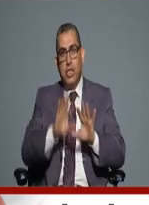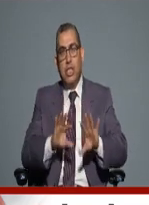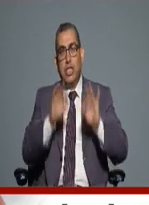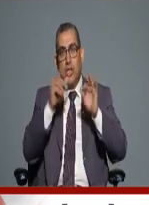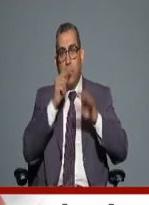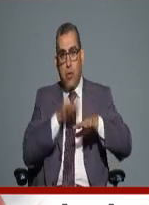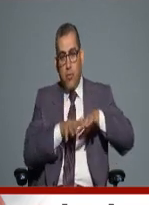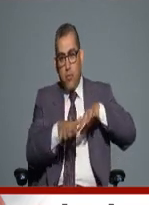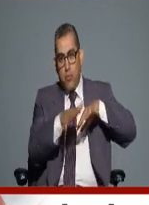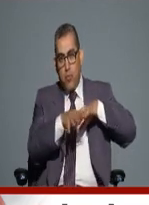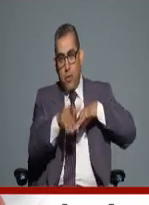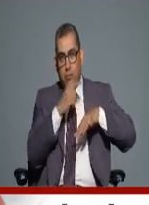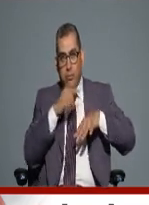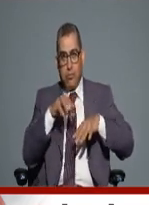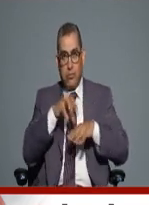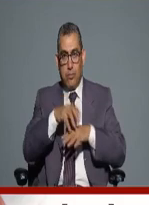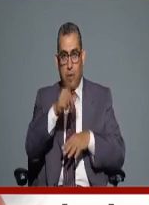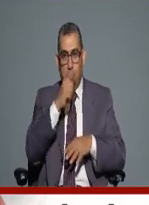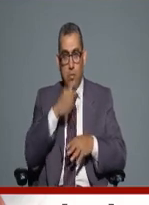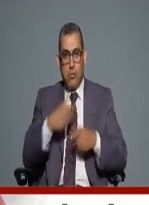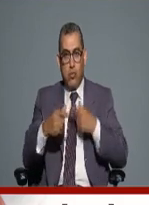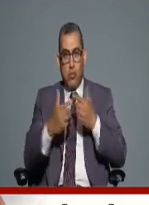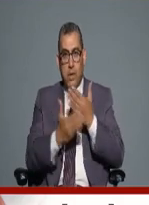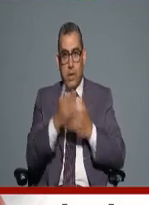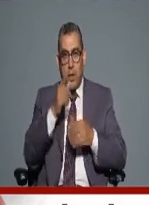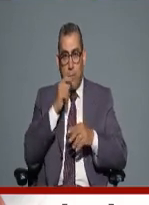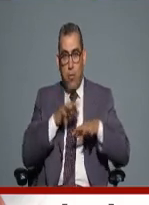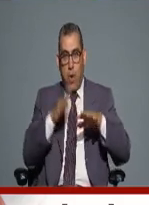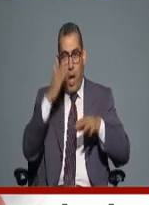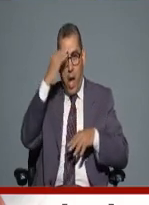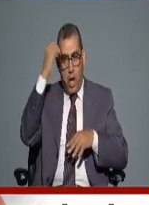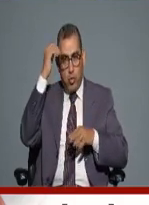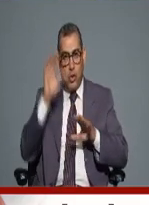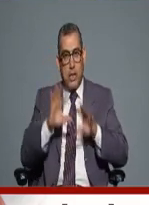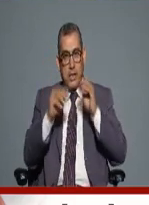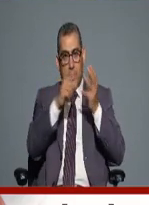وبتستخدم تكنولوجيا متطورة. يمكن هنا قناطر أسيوط